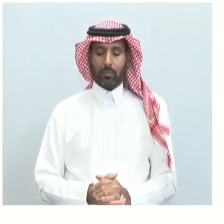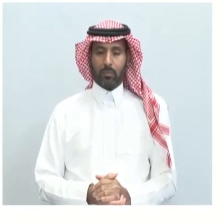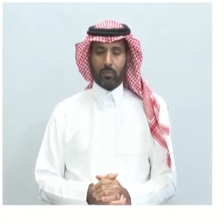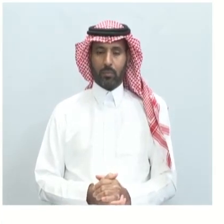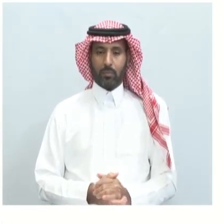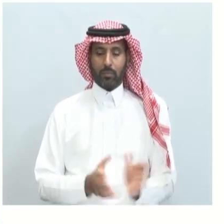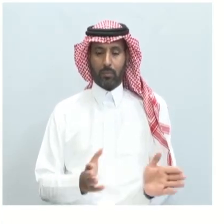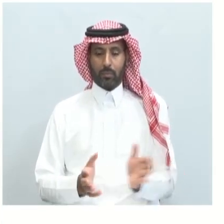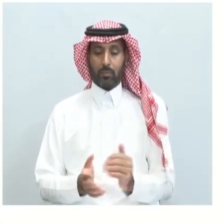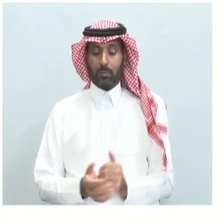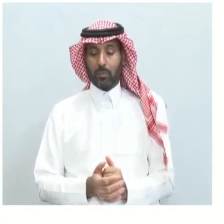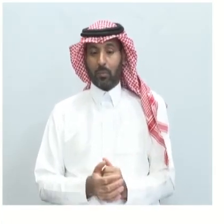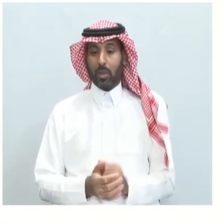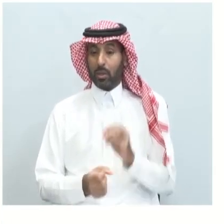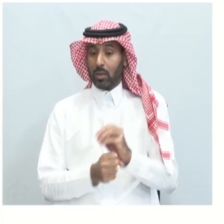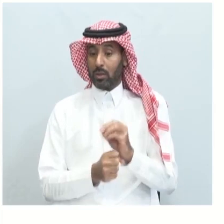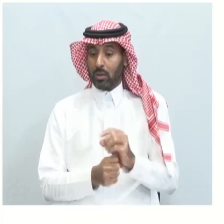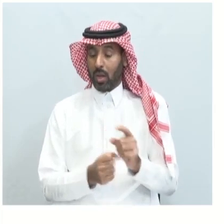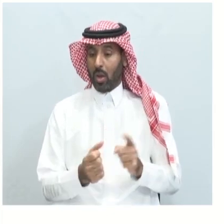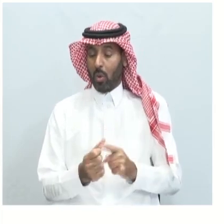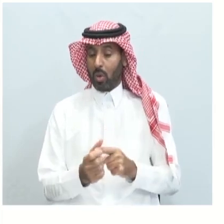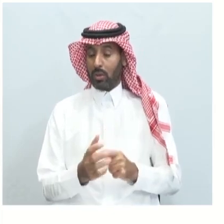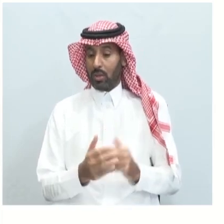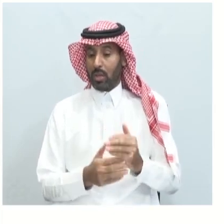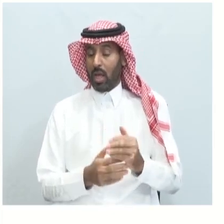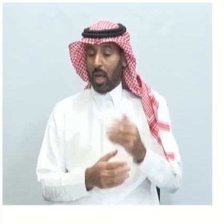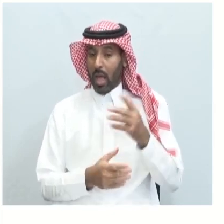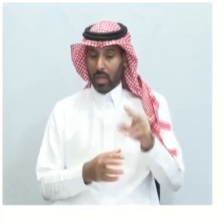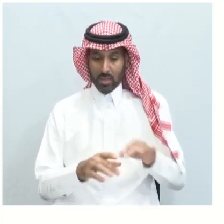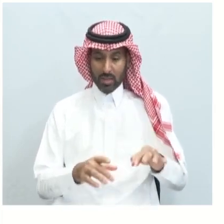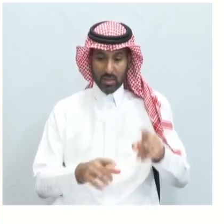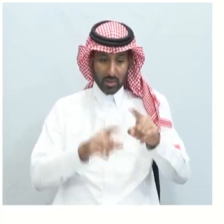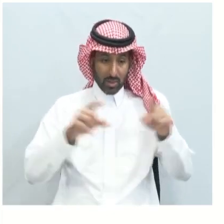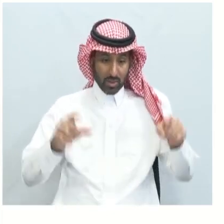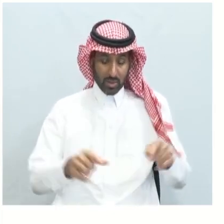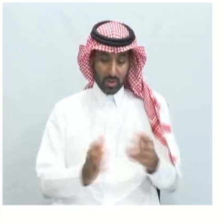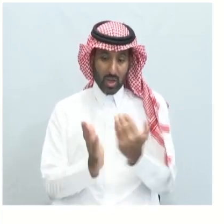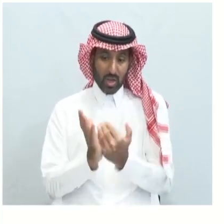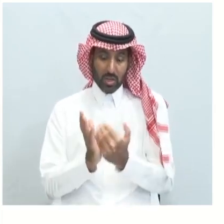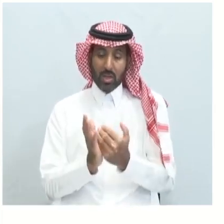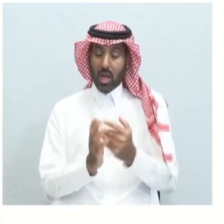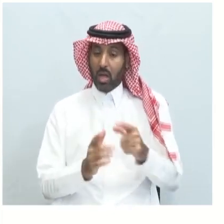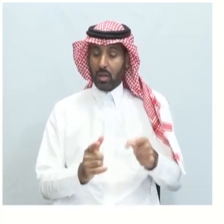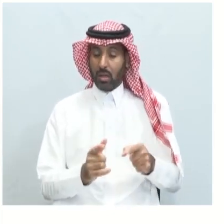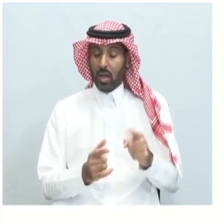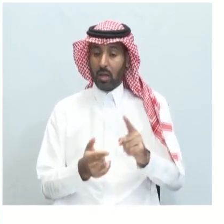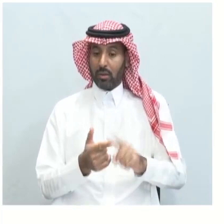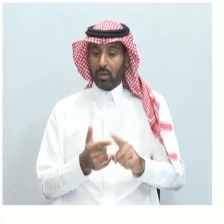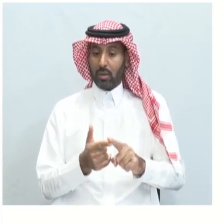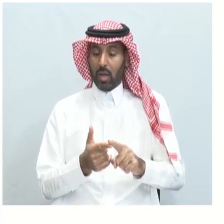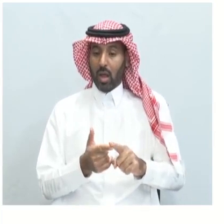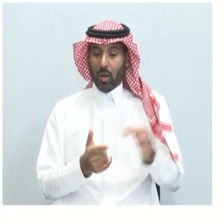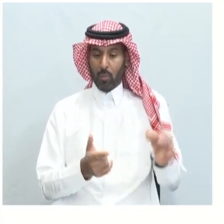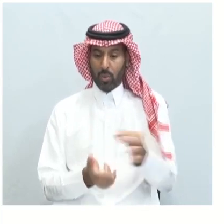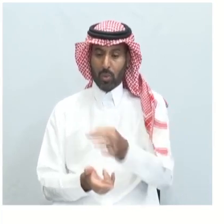البيانات بعد ان تعرفنا على التقنيه الاولى اجهزه انترنت الاشياء نتعرف الان على التقنيه الاخرى